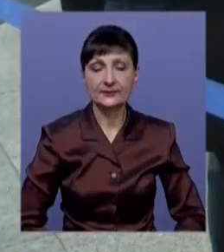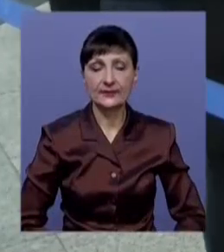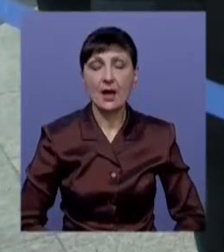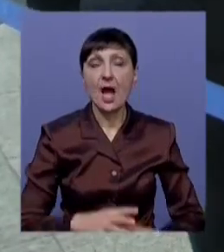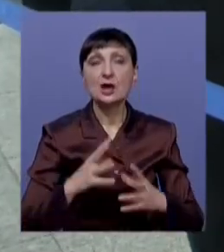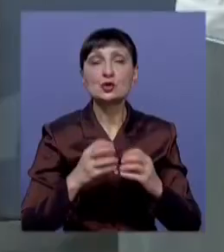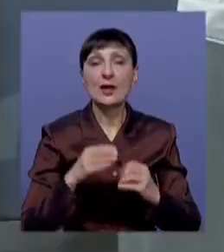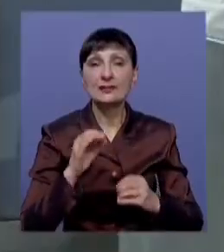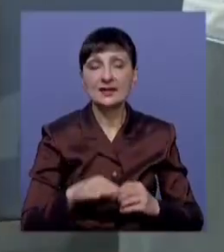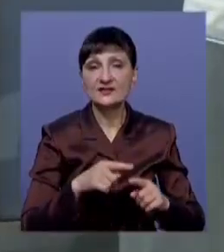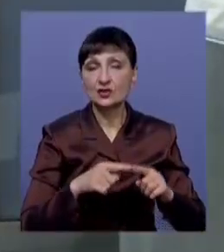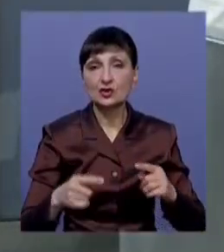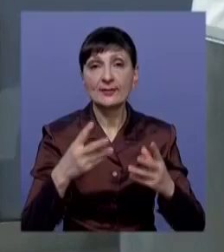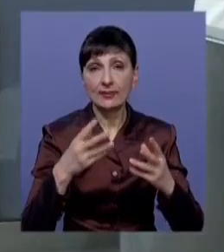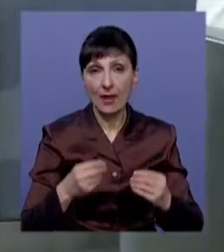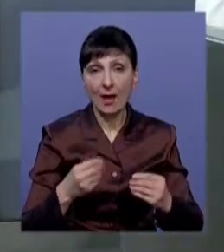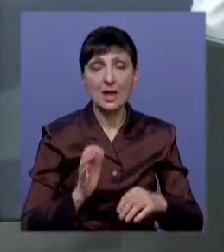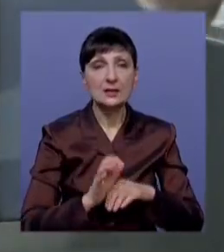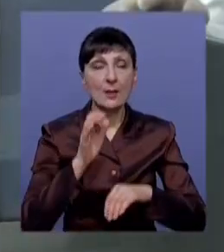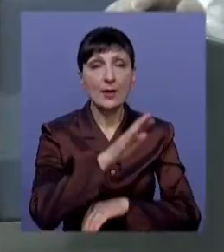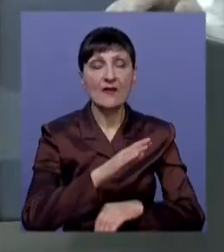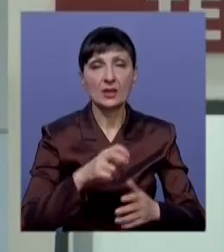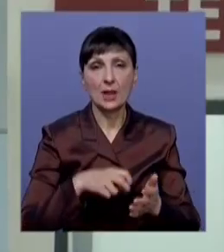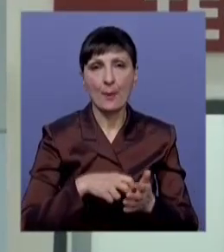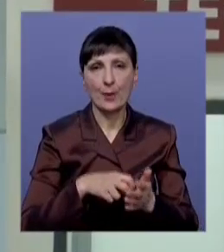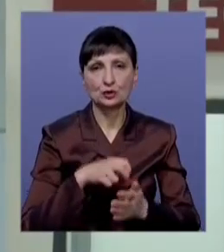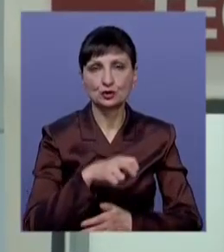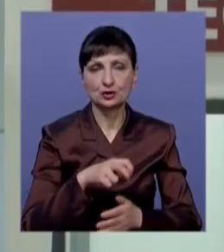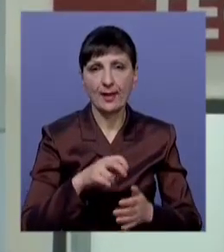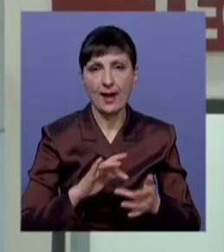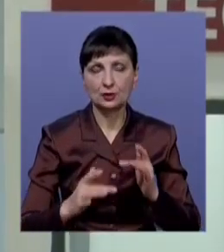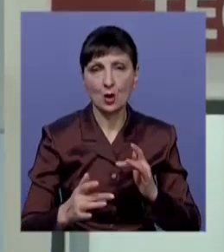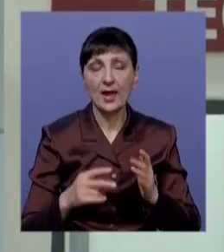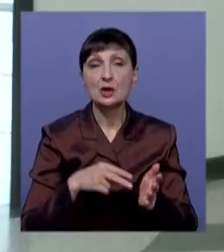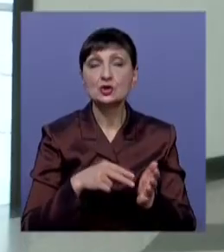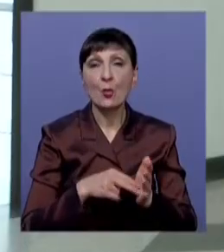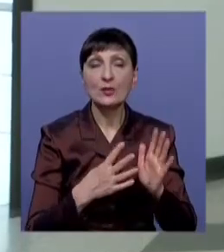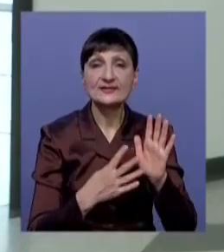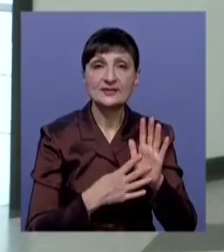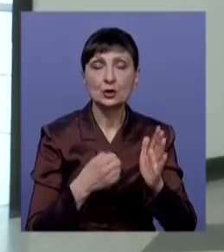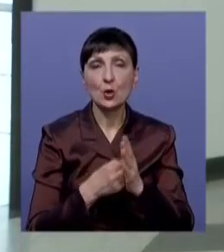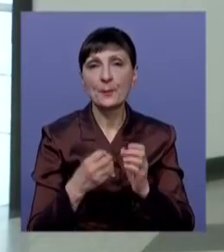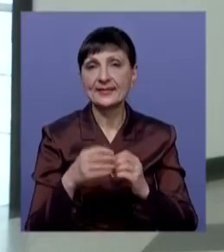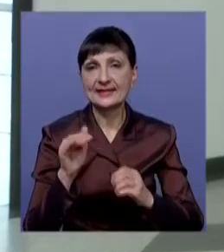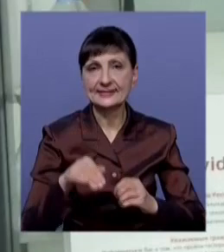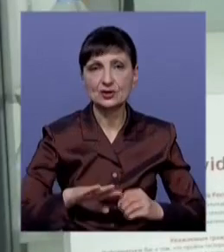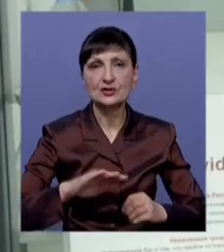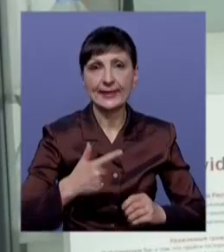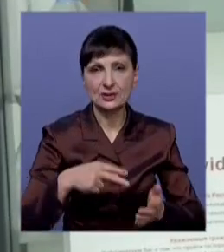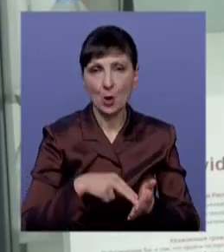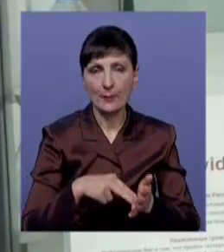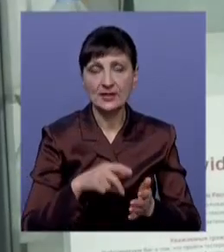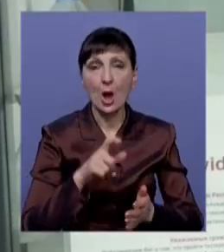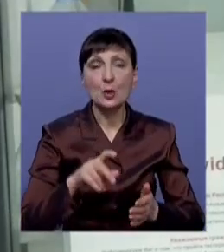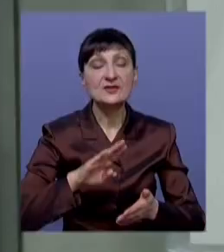Результат теста будет готов в течение дня и направлен на электронную почту. Стоимость услуги колеблется от 9 до 15 тысяч тенге. Пассажиры